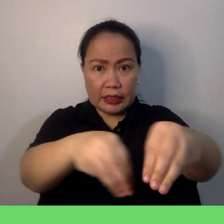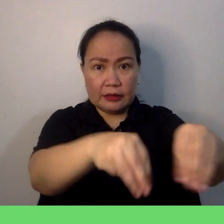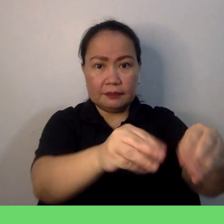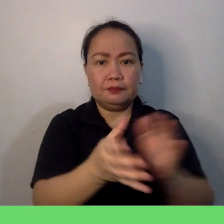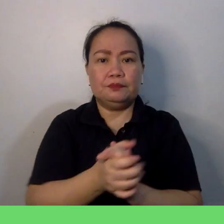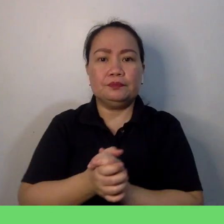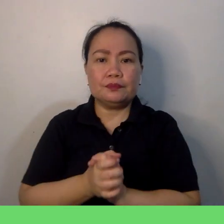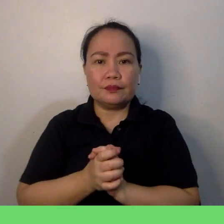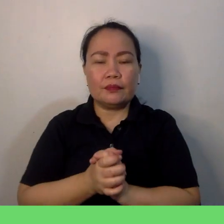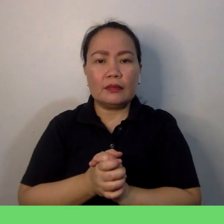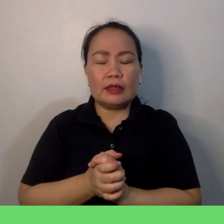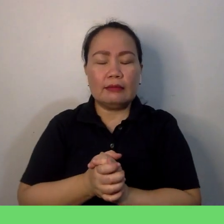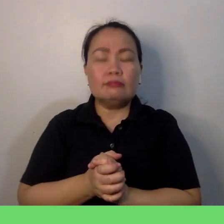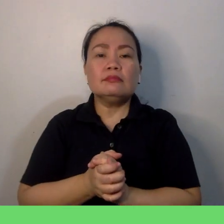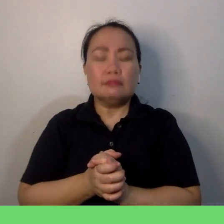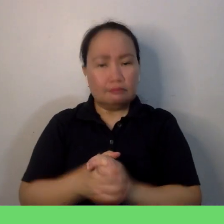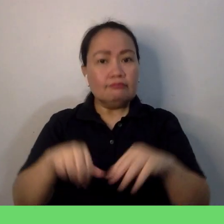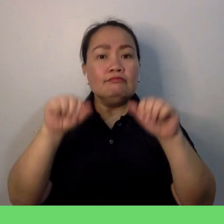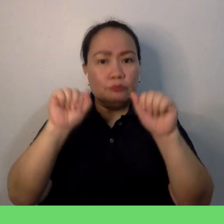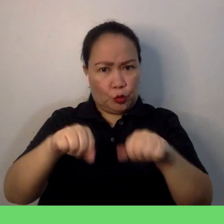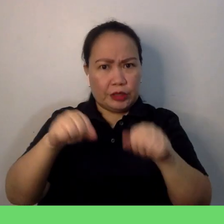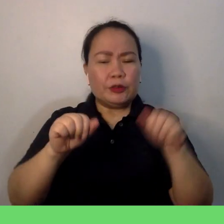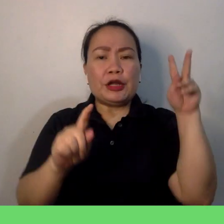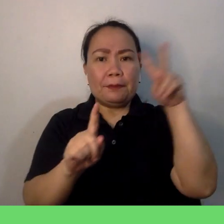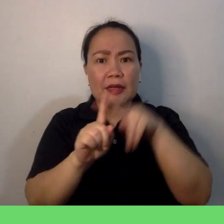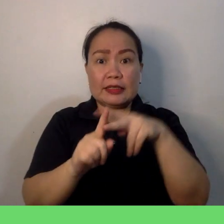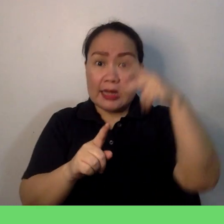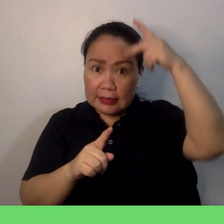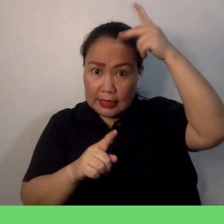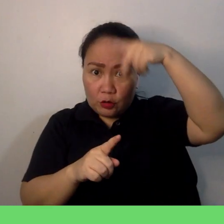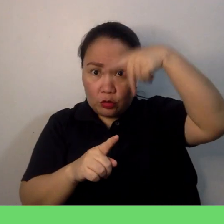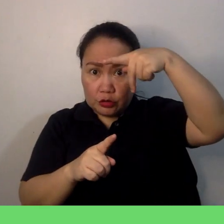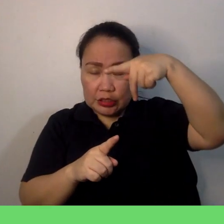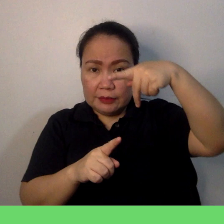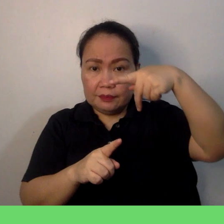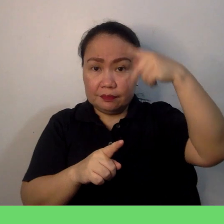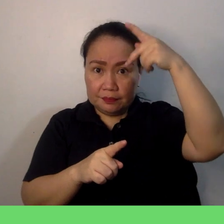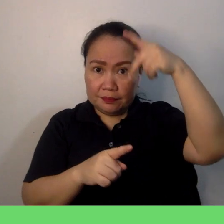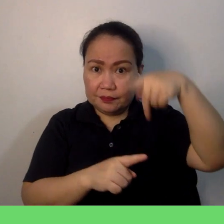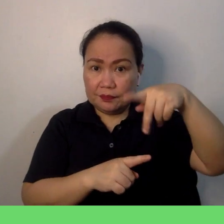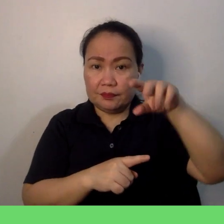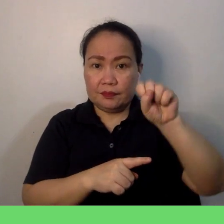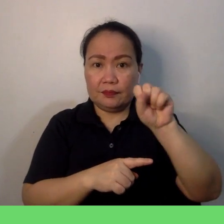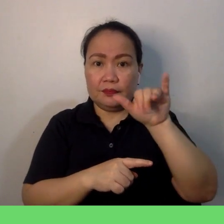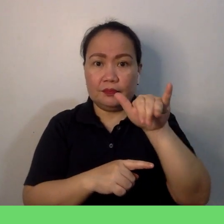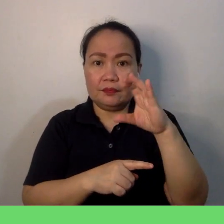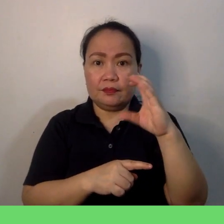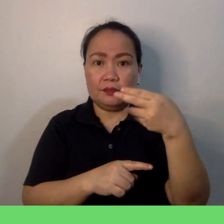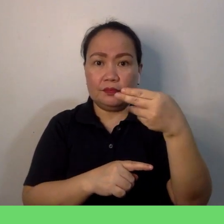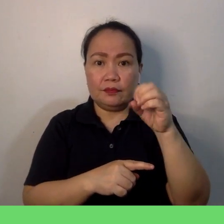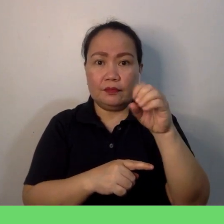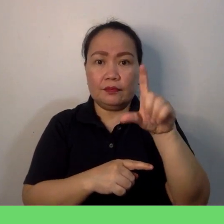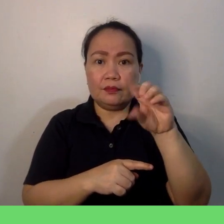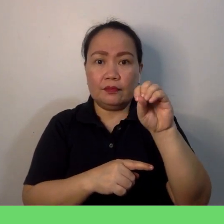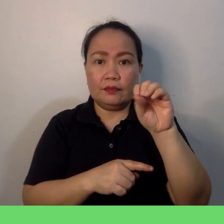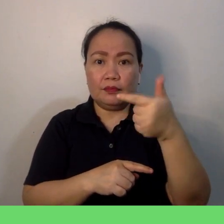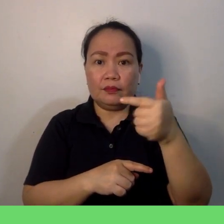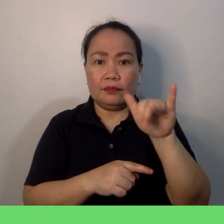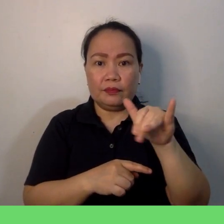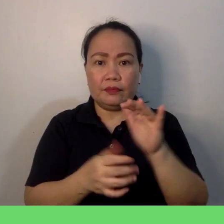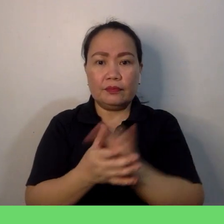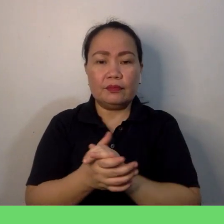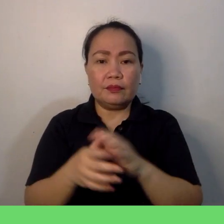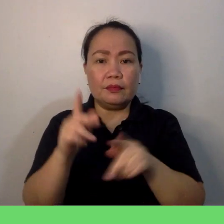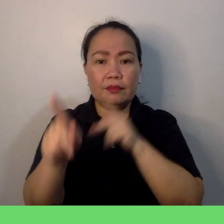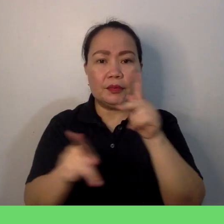And then, statistics is also applied in psychology. Paano po? So, people are best understood when evaluated to be able